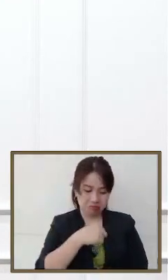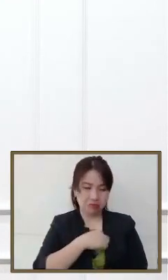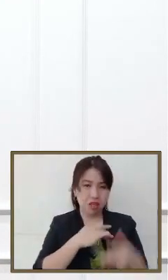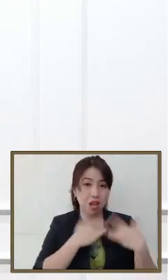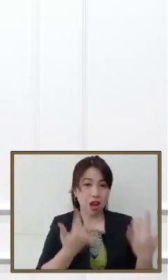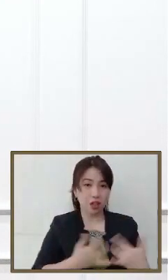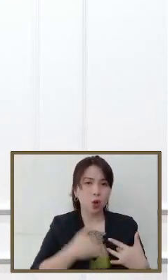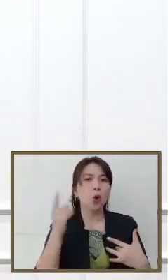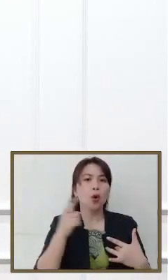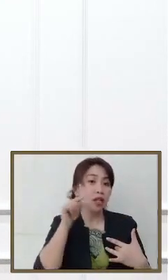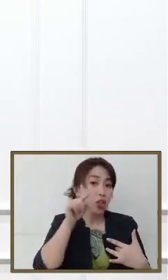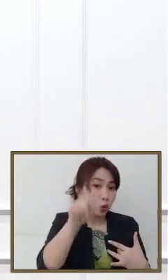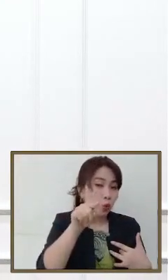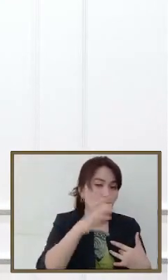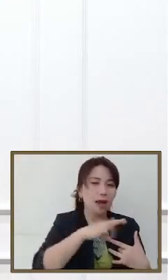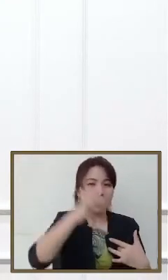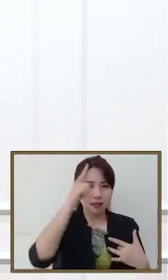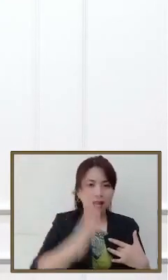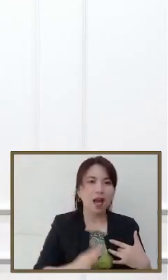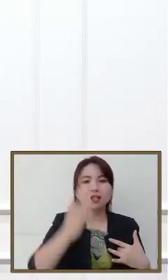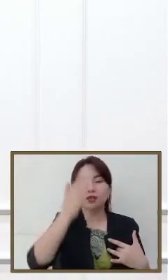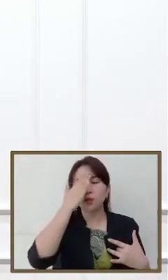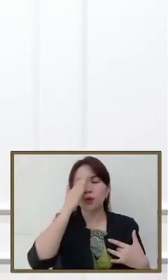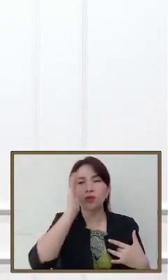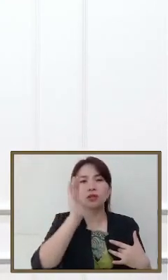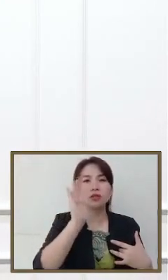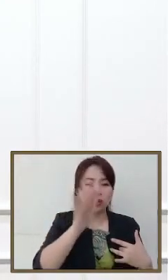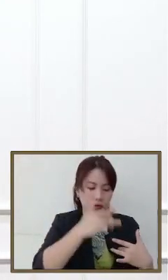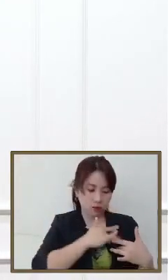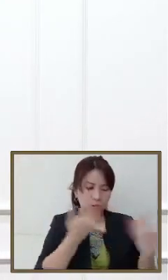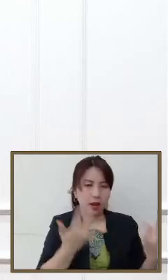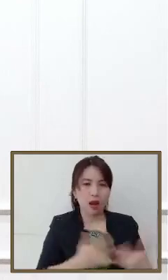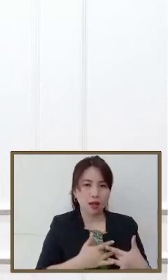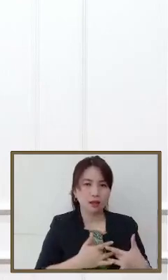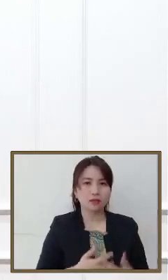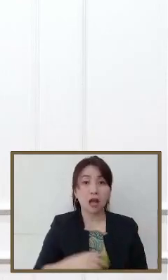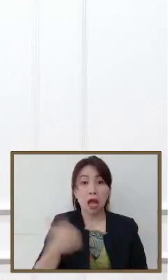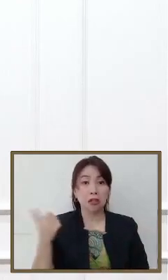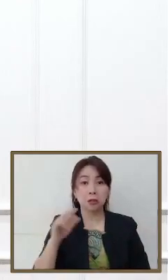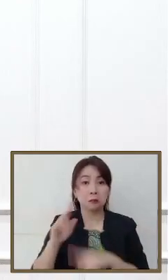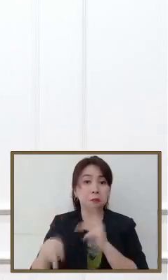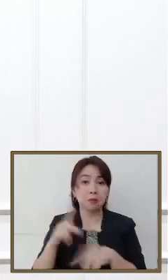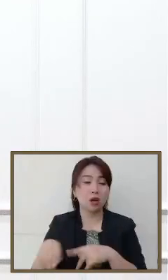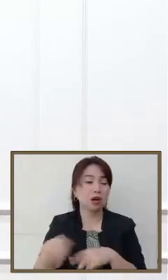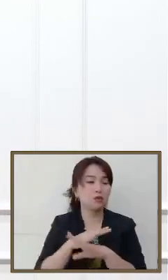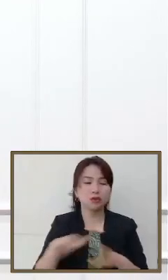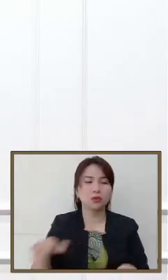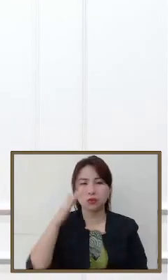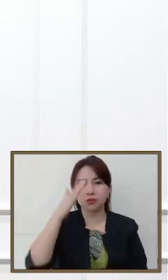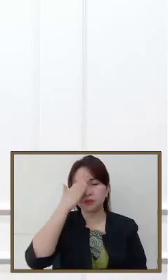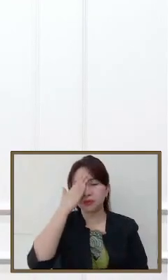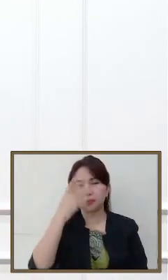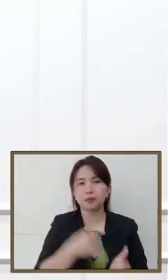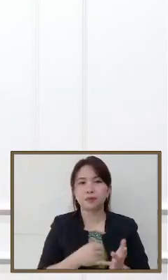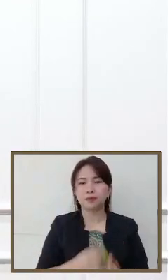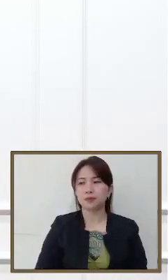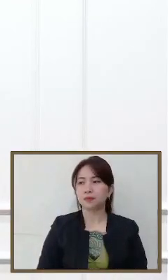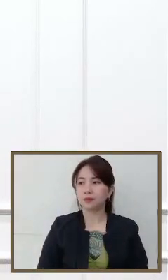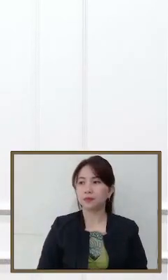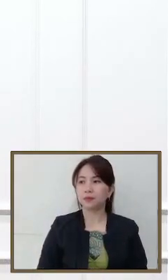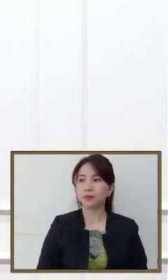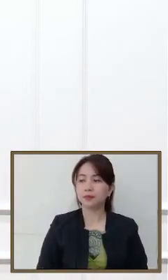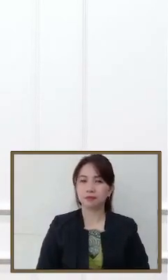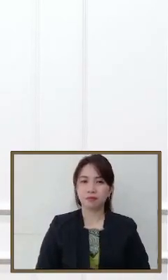Diyos Hindi ko alam hindi ko na nakikita pero nakikita yan ng Diyos Amen mahirap kayang